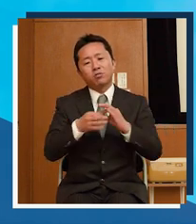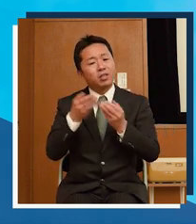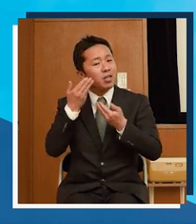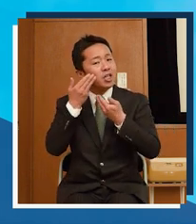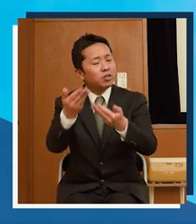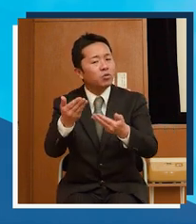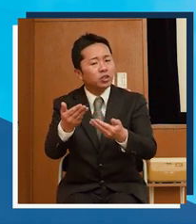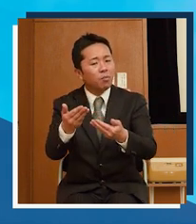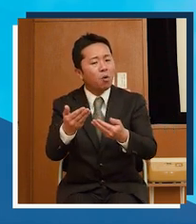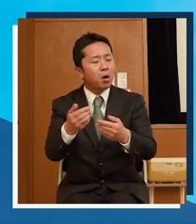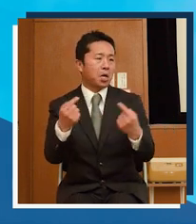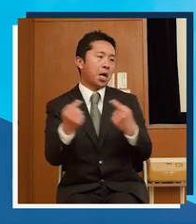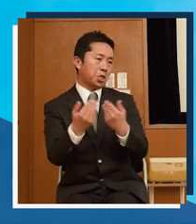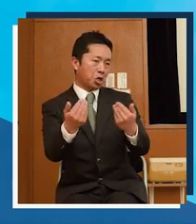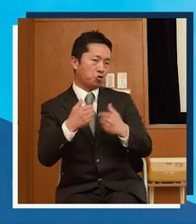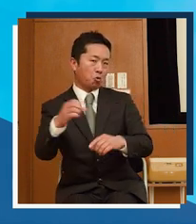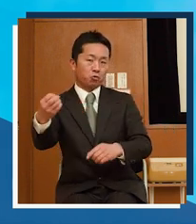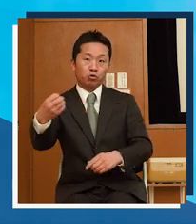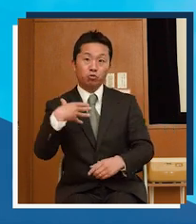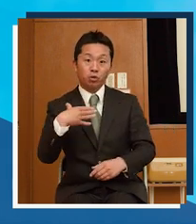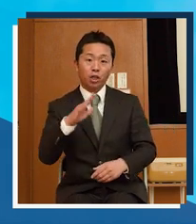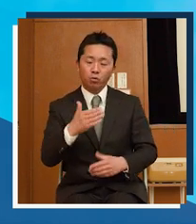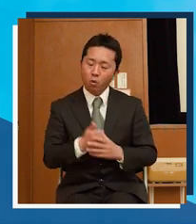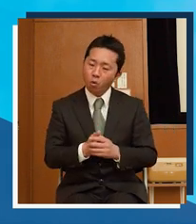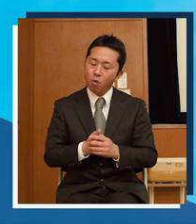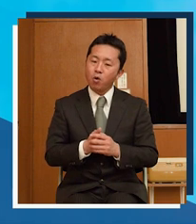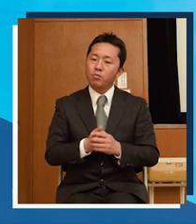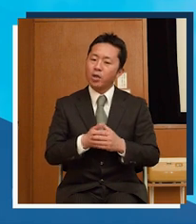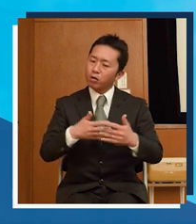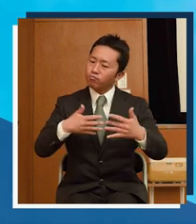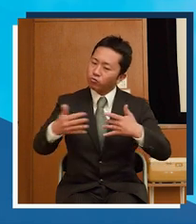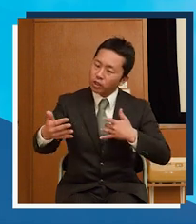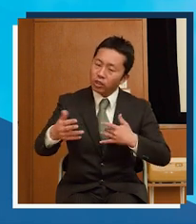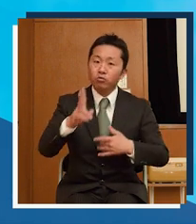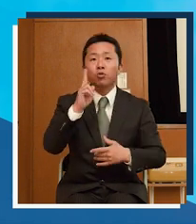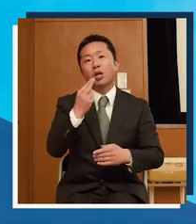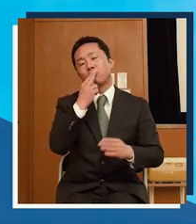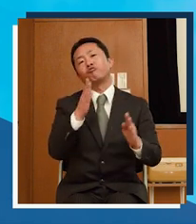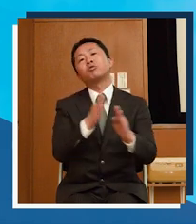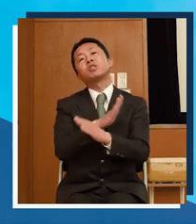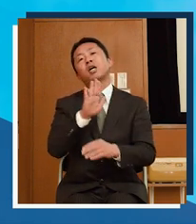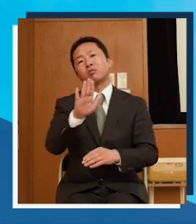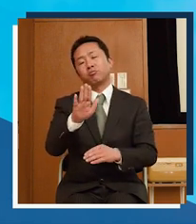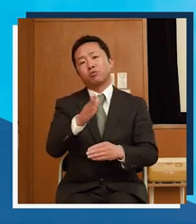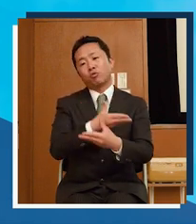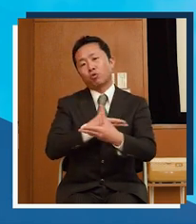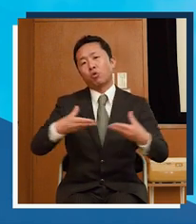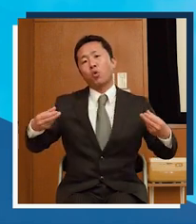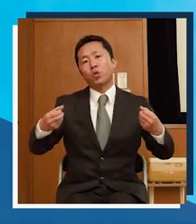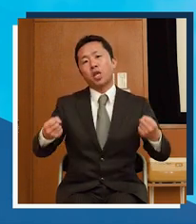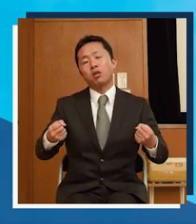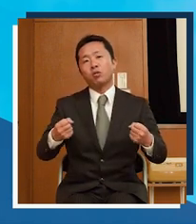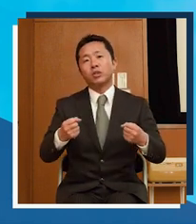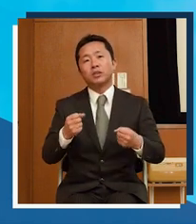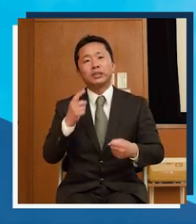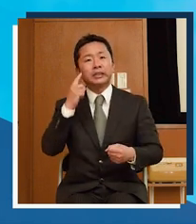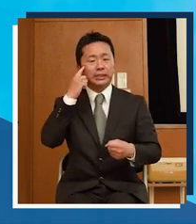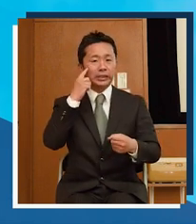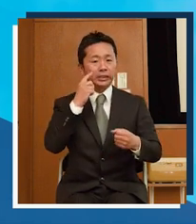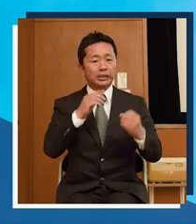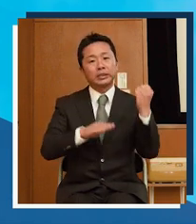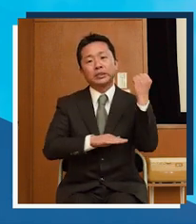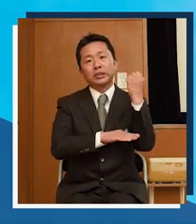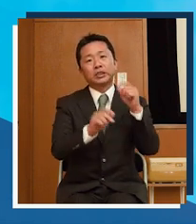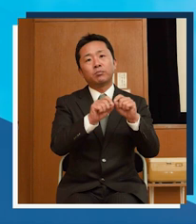ているはずなのにどこかそこ進もうとしないっていう現状を感じてやっぱり日米地域定についての認識だったり基地問題については